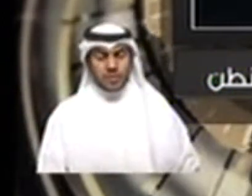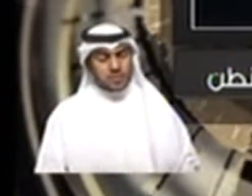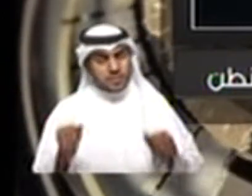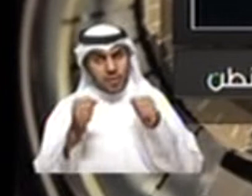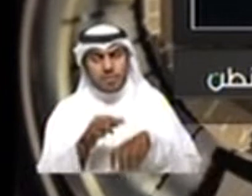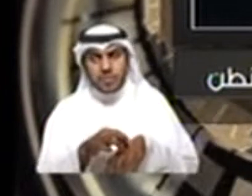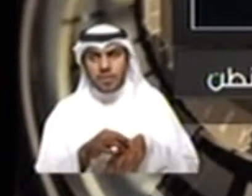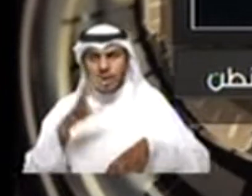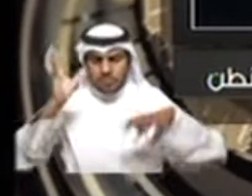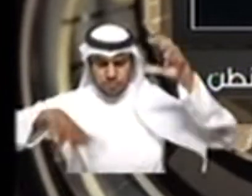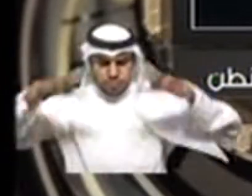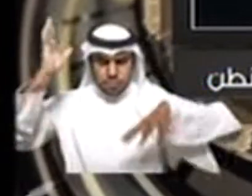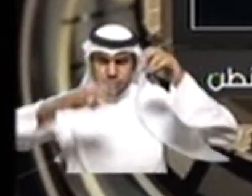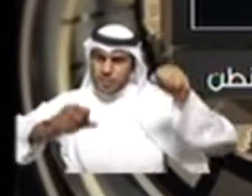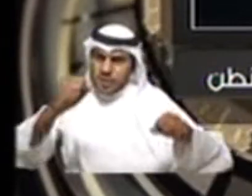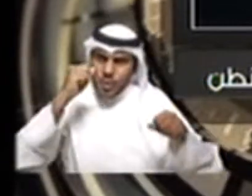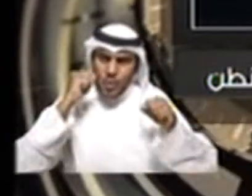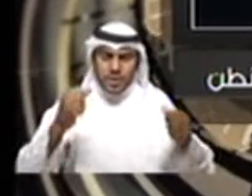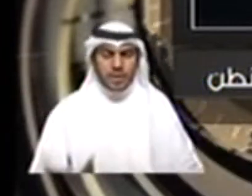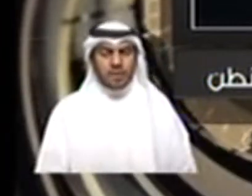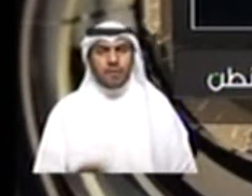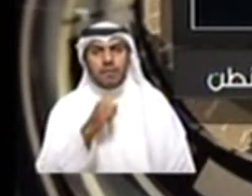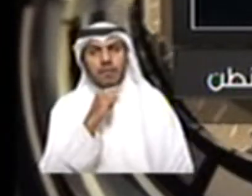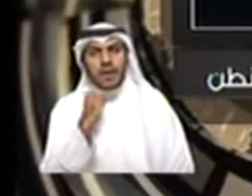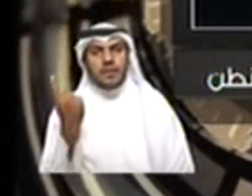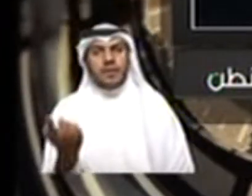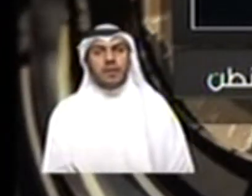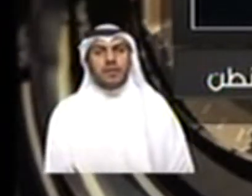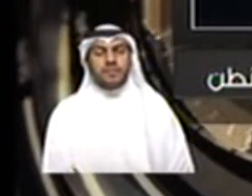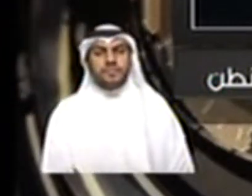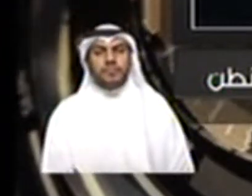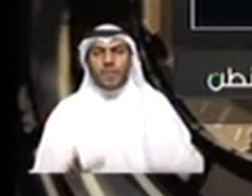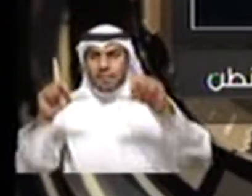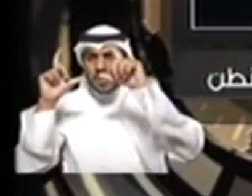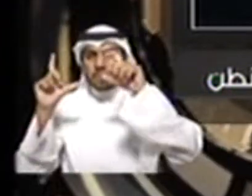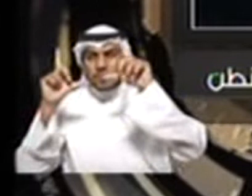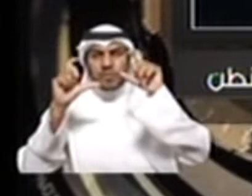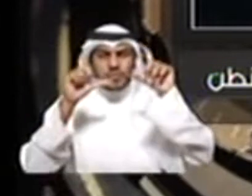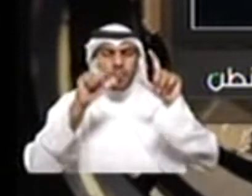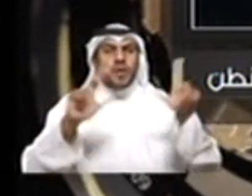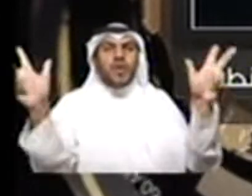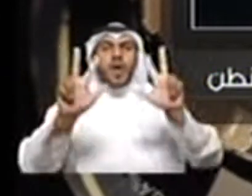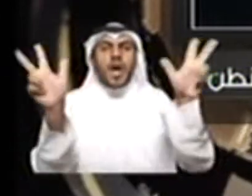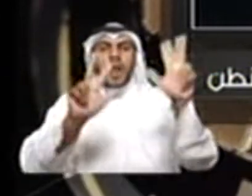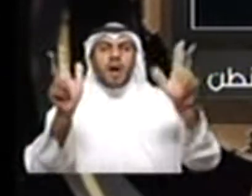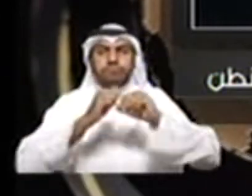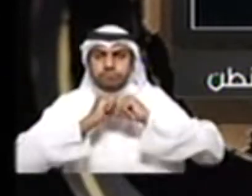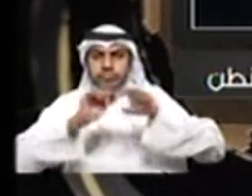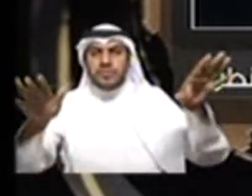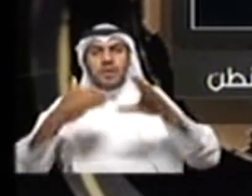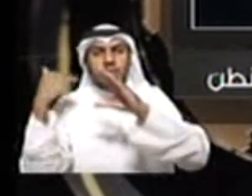فير ومنطقة ليتل ريفر. وسائل الإعلام نقلت صورا تعكس خطورة الأوضاع في هذه المناطق